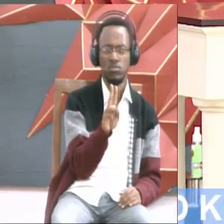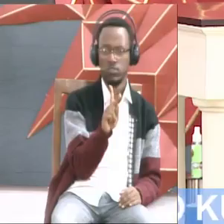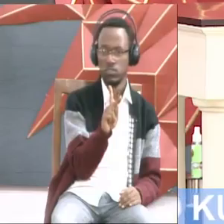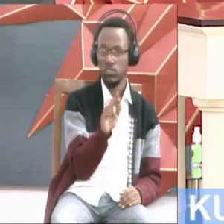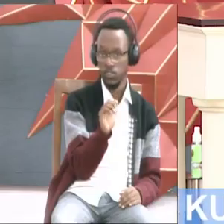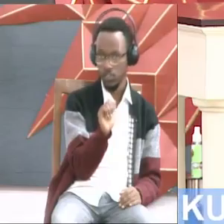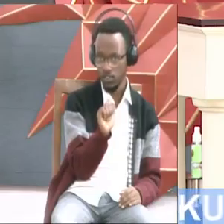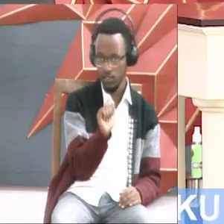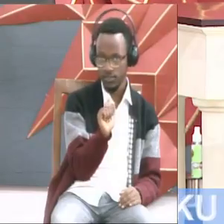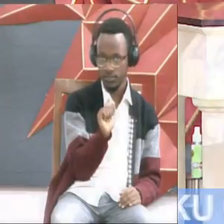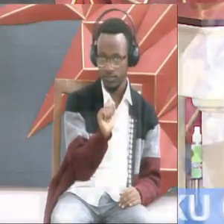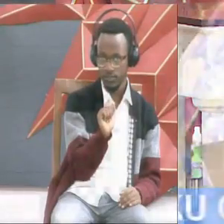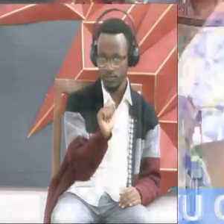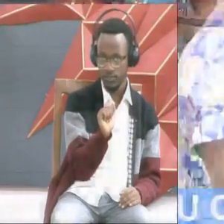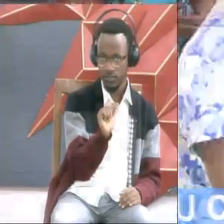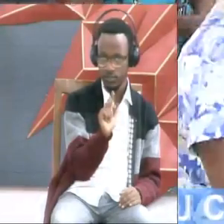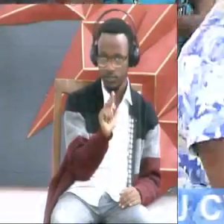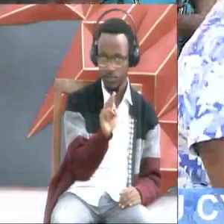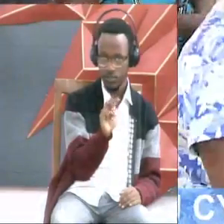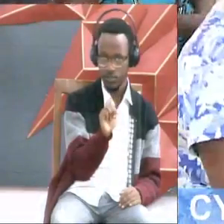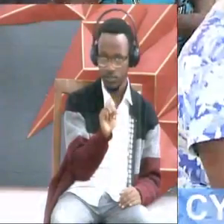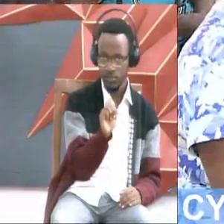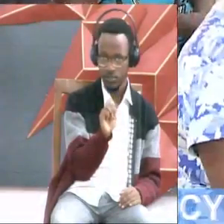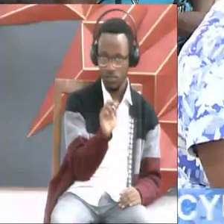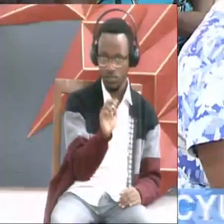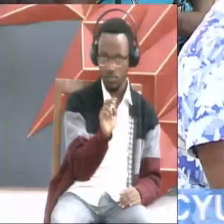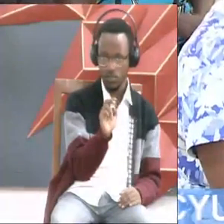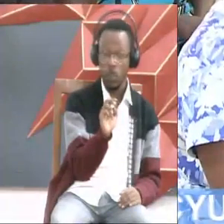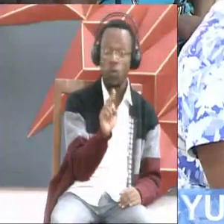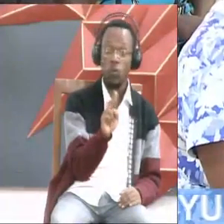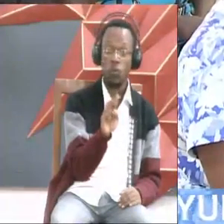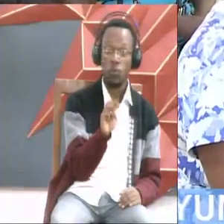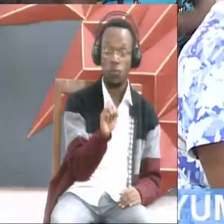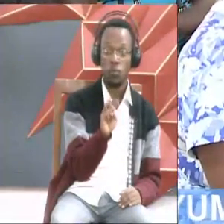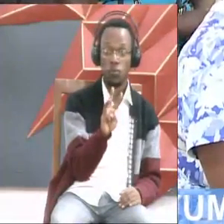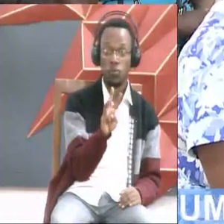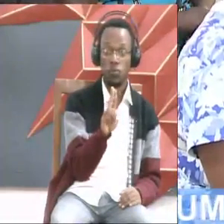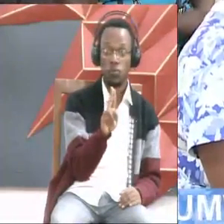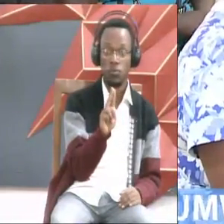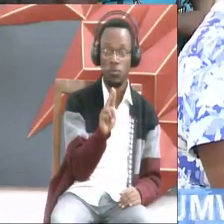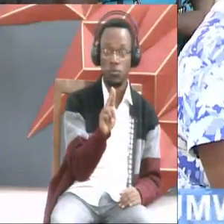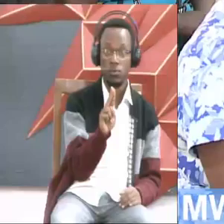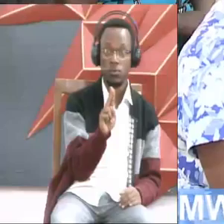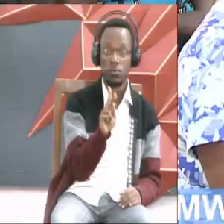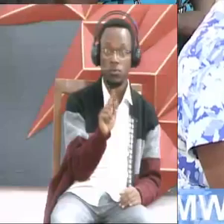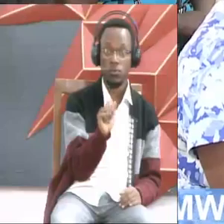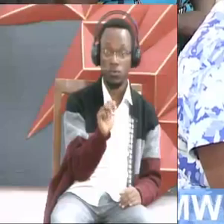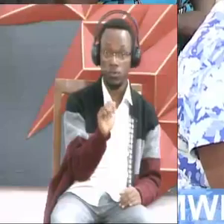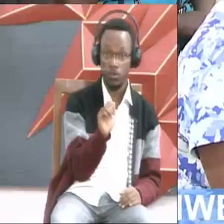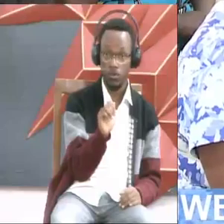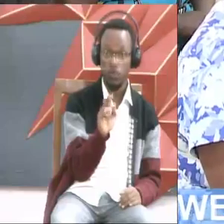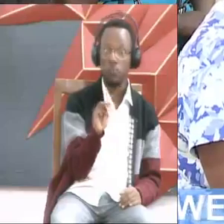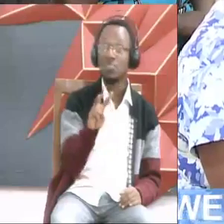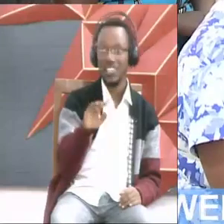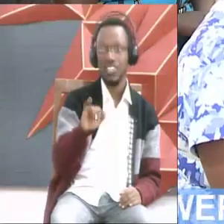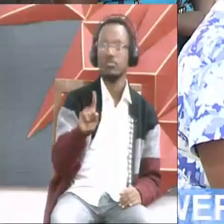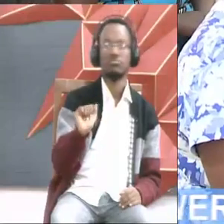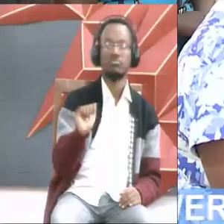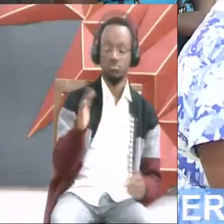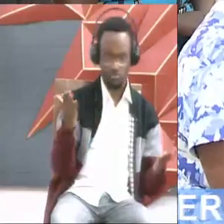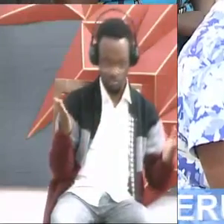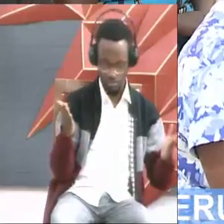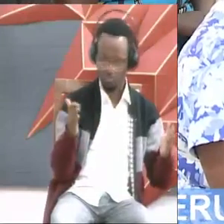Abantu bajyanywe mu kirere cyiza n'ubutumwa bwiza, abimanira bajyana